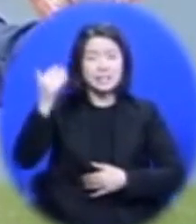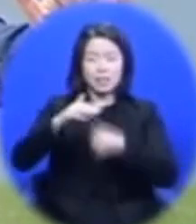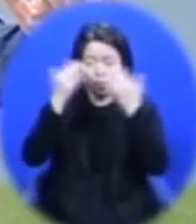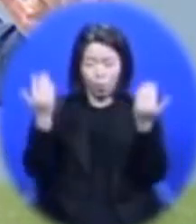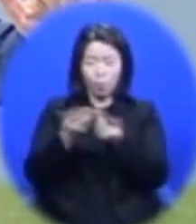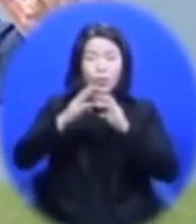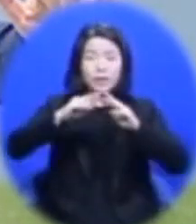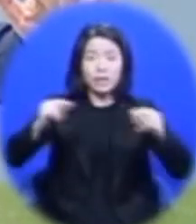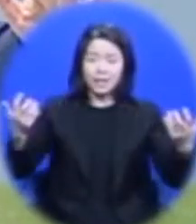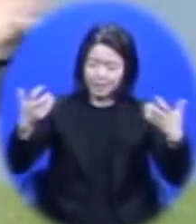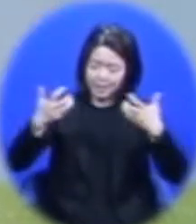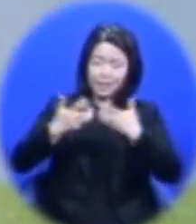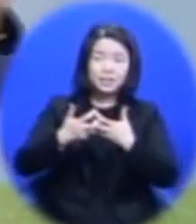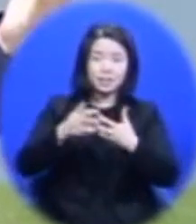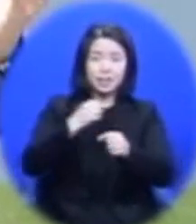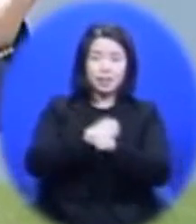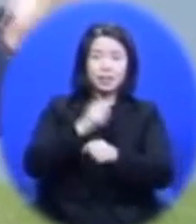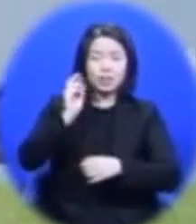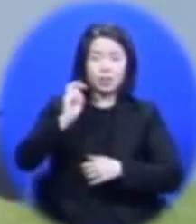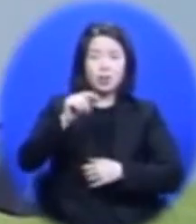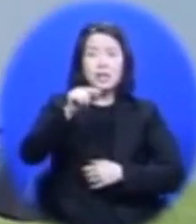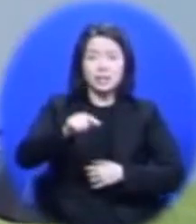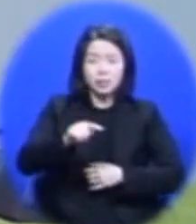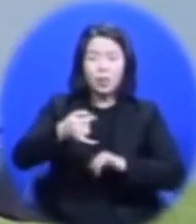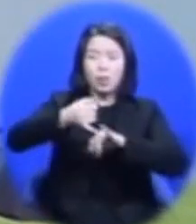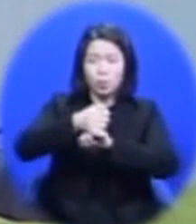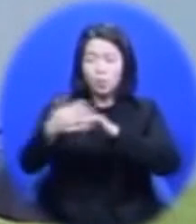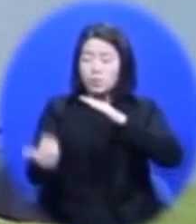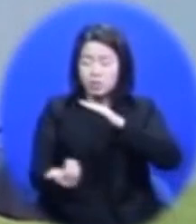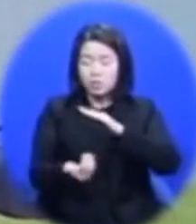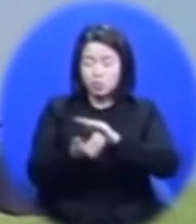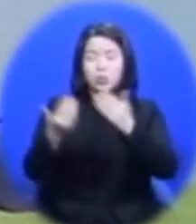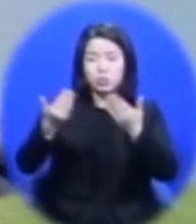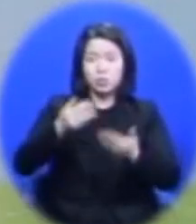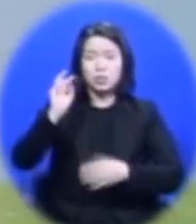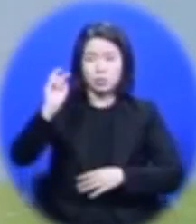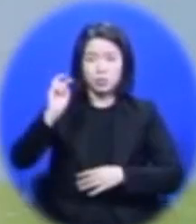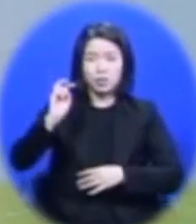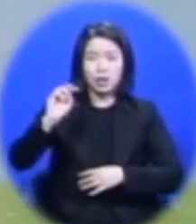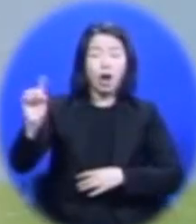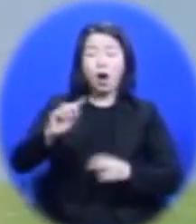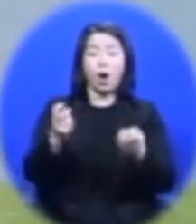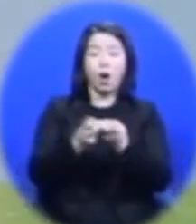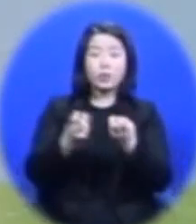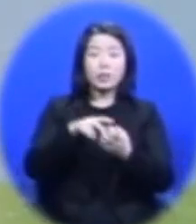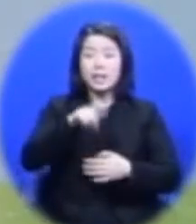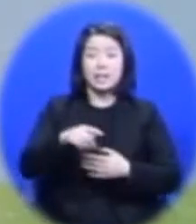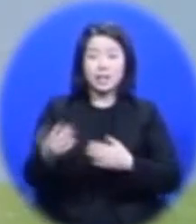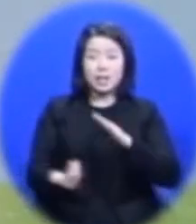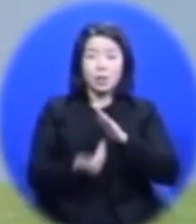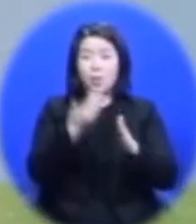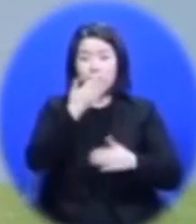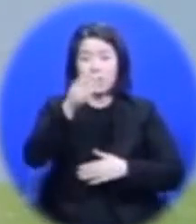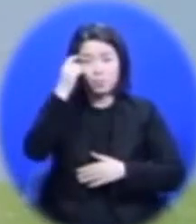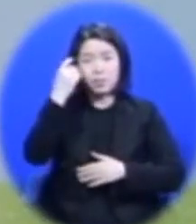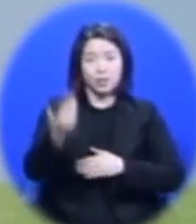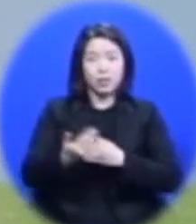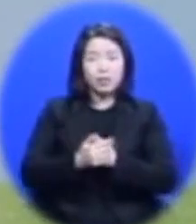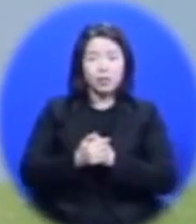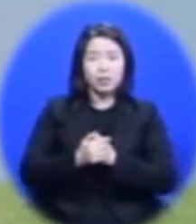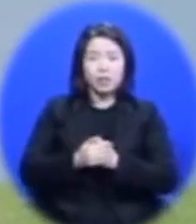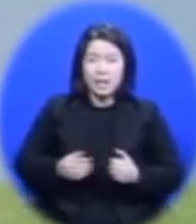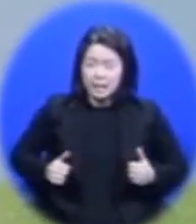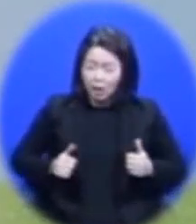가득할 것이라고. 하나님은 그걸 반드시 이루실 거예요. 어떻게 그게 이루어지지요?